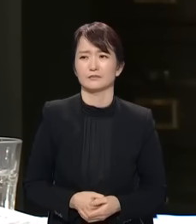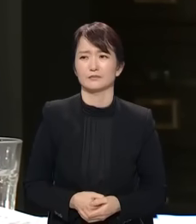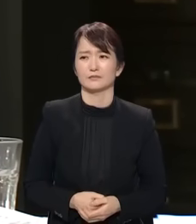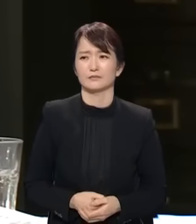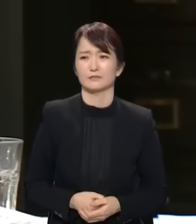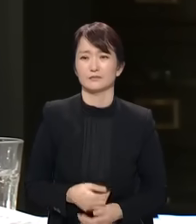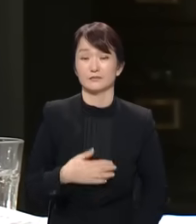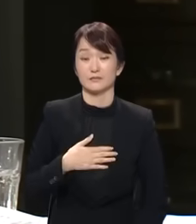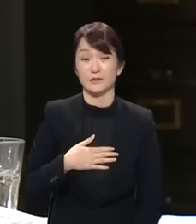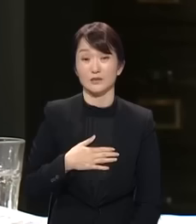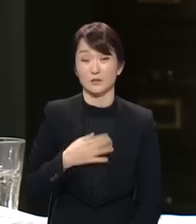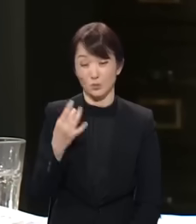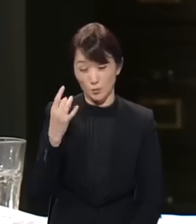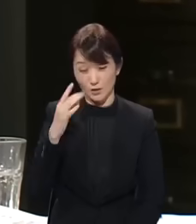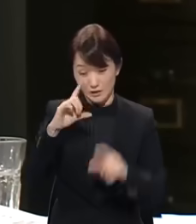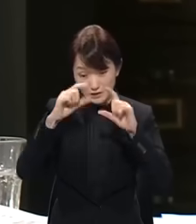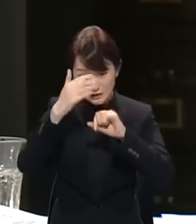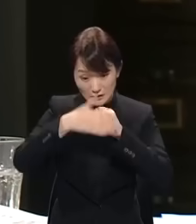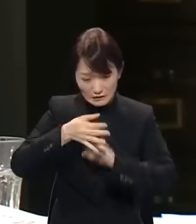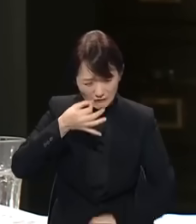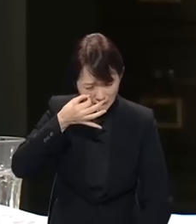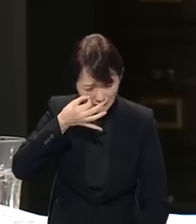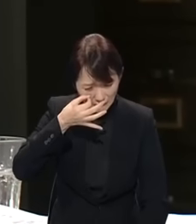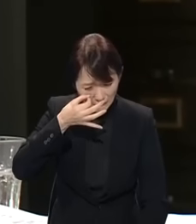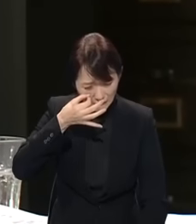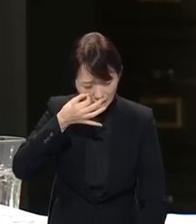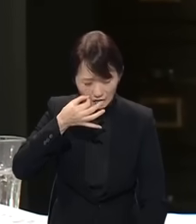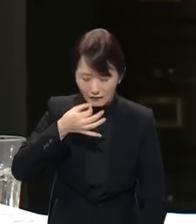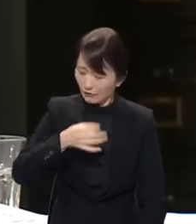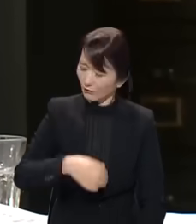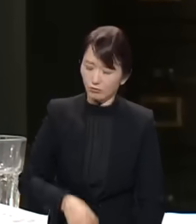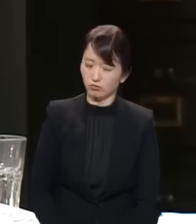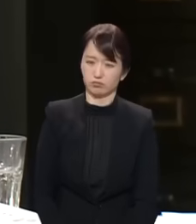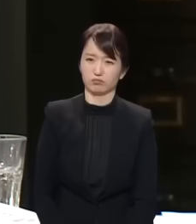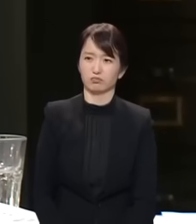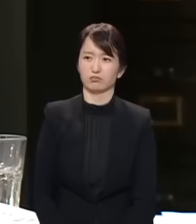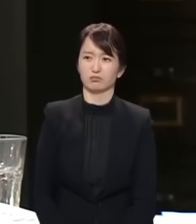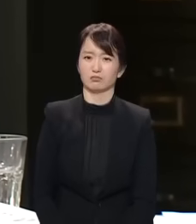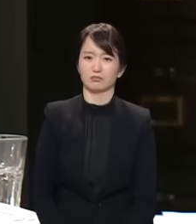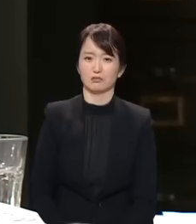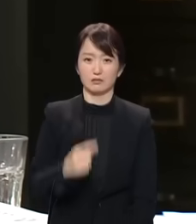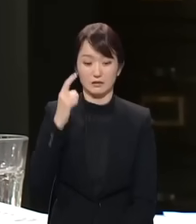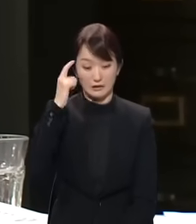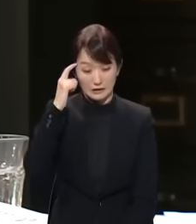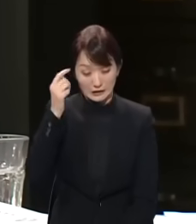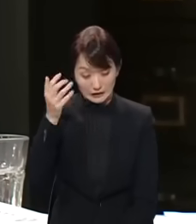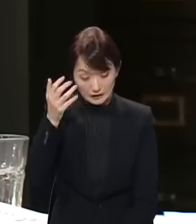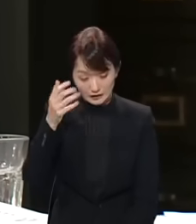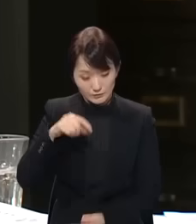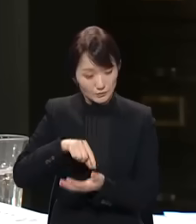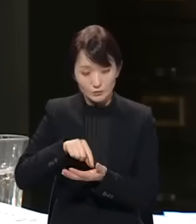저는 그 원본 사진을 봤는데 제가 정말 좀 순간 막 머리가 띵 할 정도로